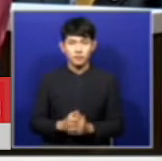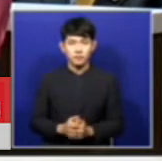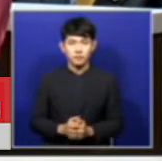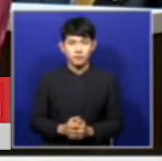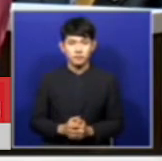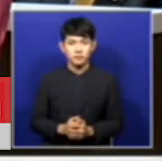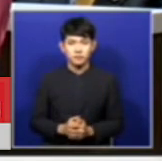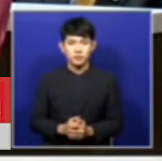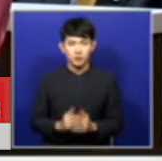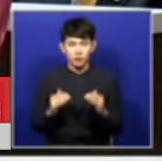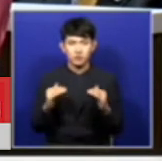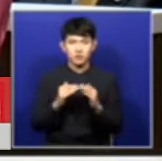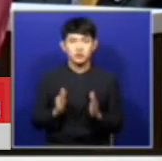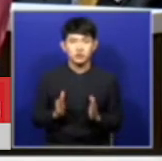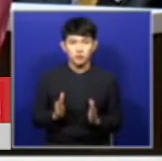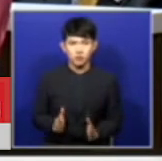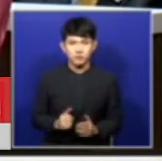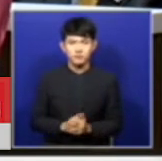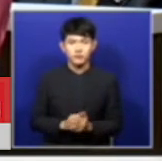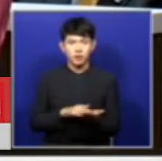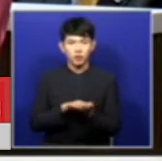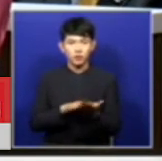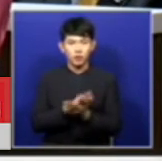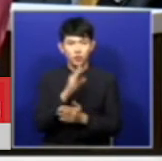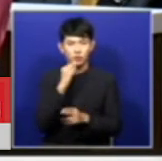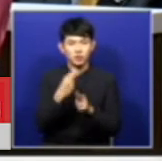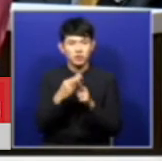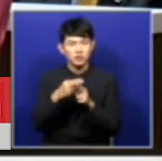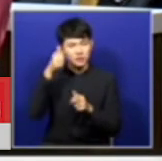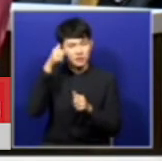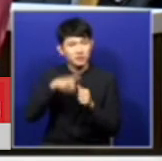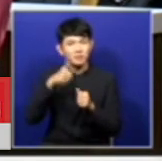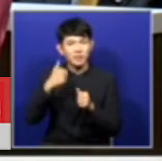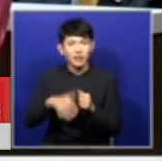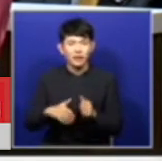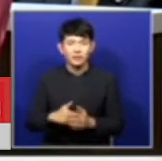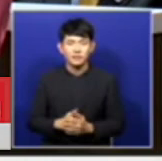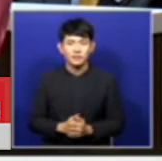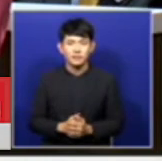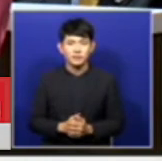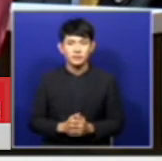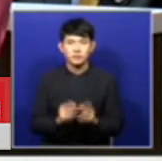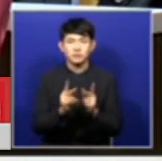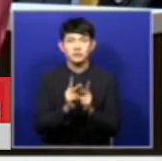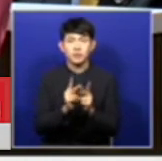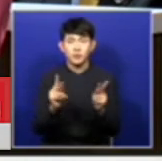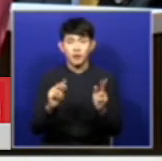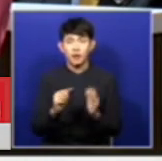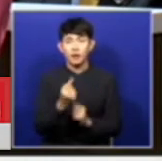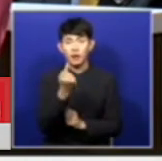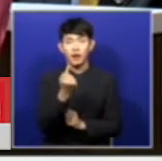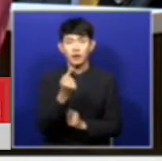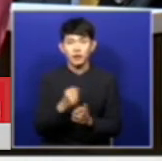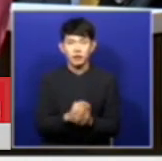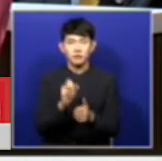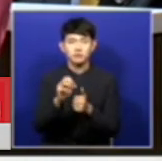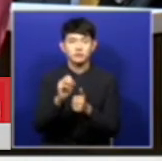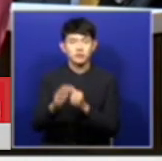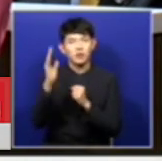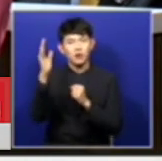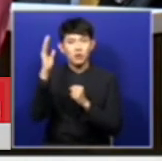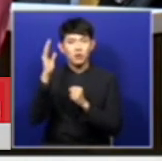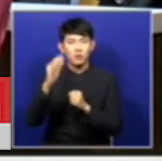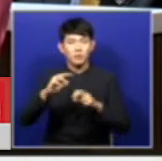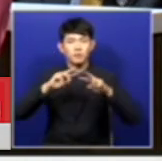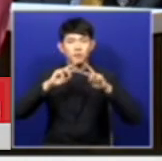สิทธิมนุษยชนขอประทานโทษจำชื่อกรรมธิการไม่ได้เป็นกรรมธิการแรกที่มานำเสนอเรื่องที่ศึกษาต่อ